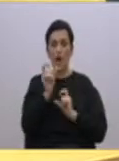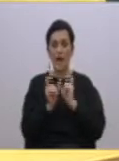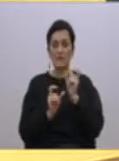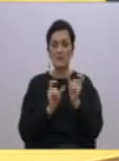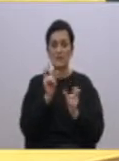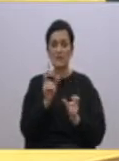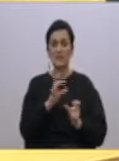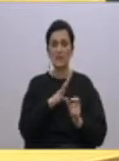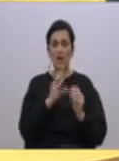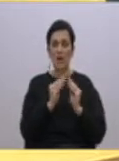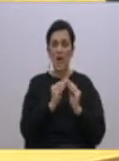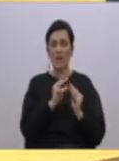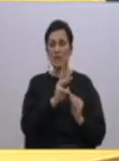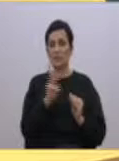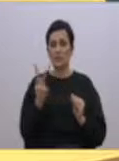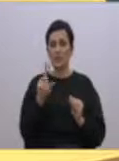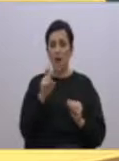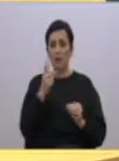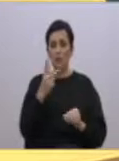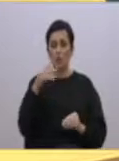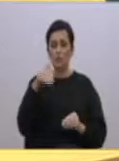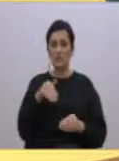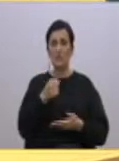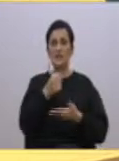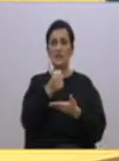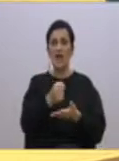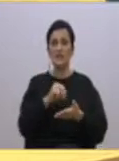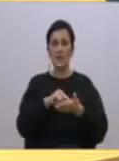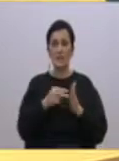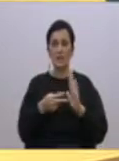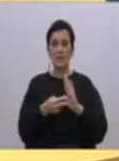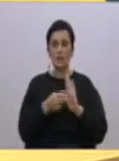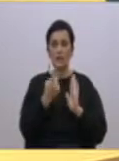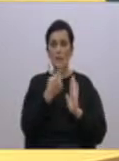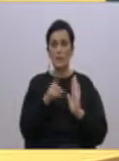შეადგენდა 10.100.000 ლარს, გრანტების გეგმა